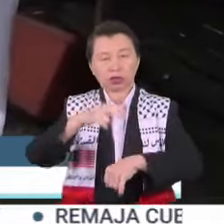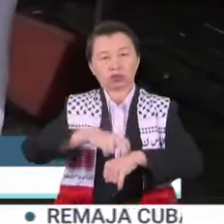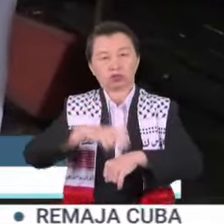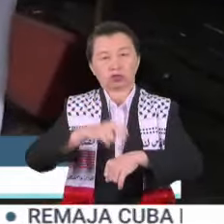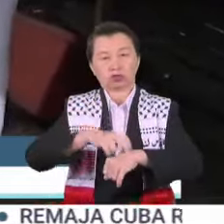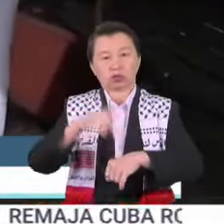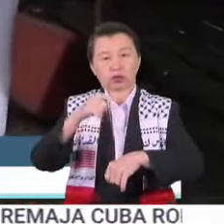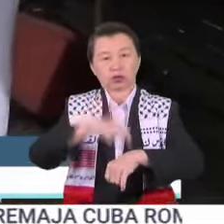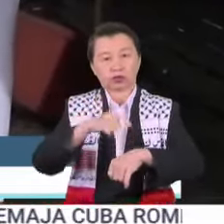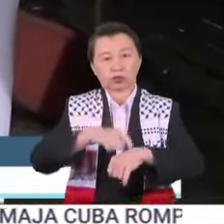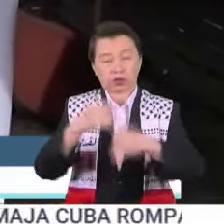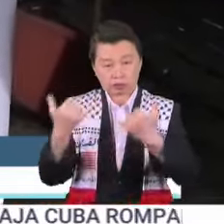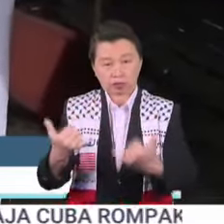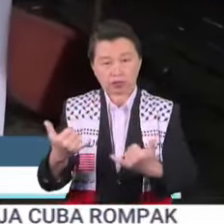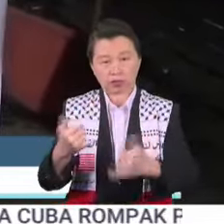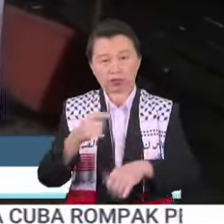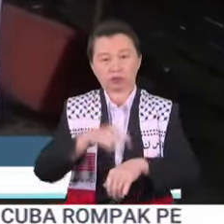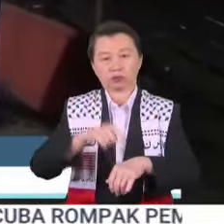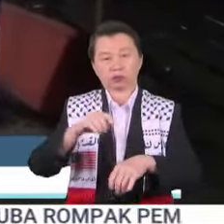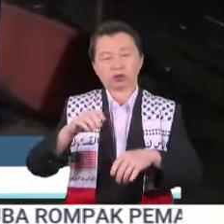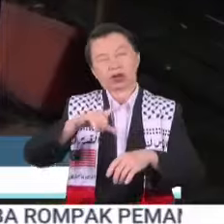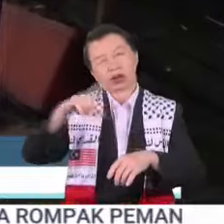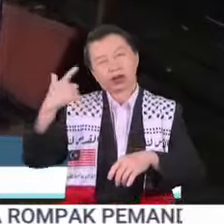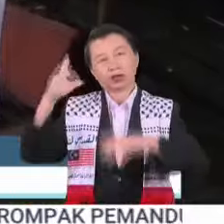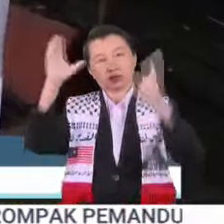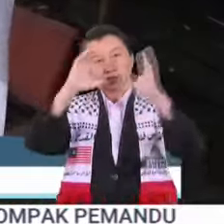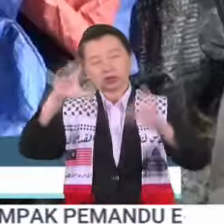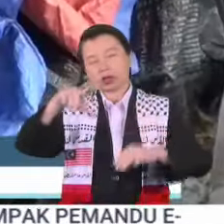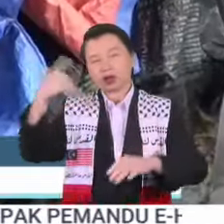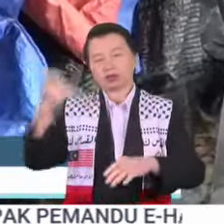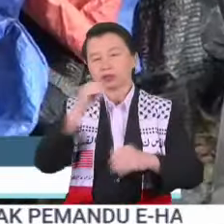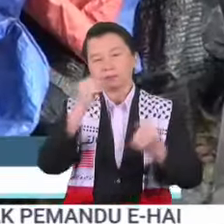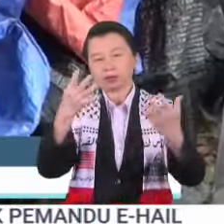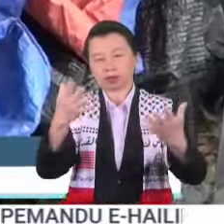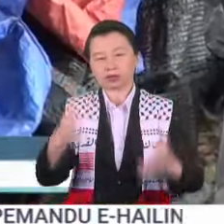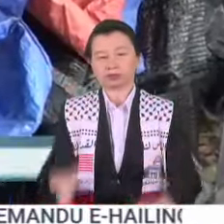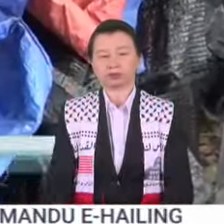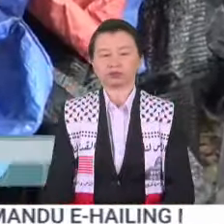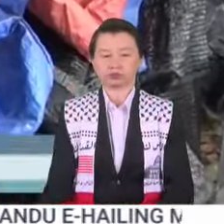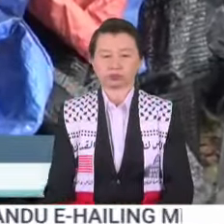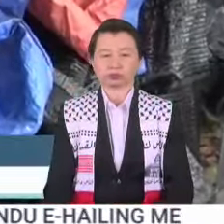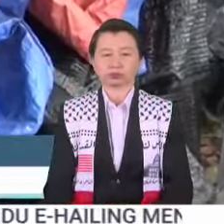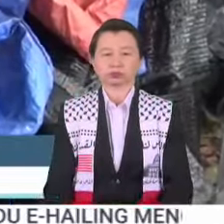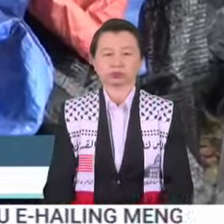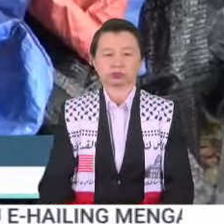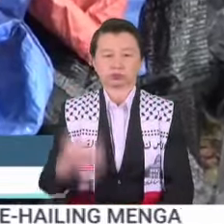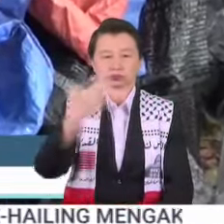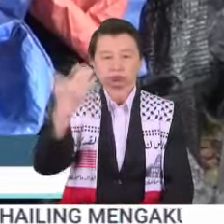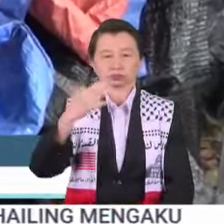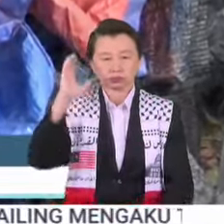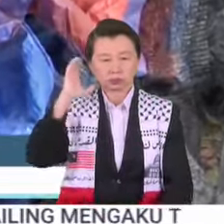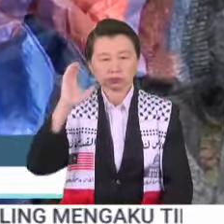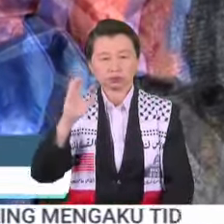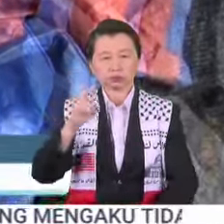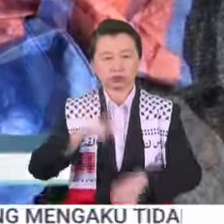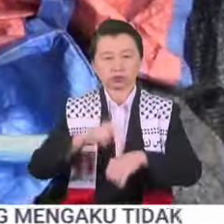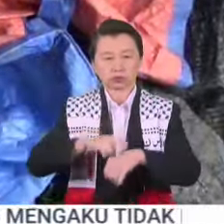memang musim-musim ni je. Musim lain tu ada tapi tak banyak. Sebelum ni tak pernah dengar. Yang biasa dengar ubi